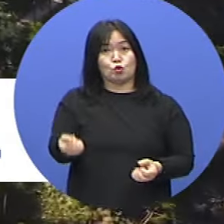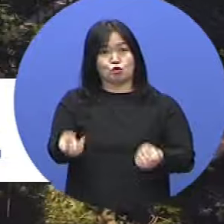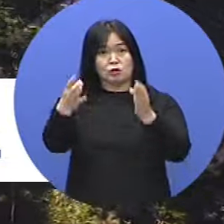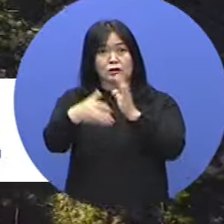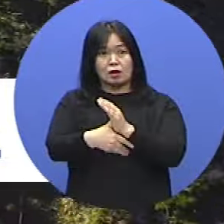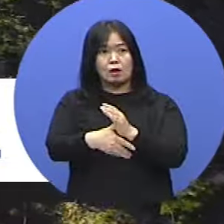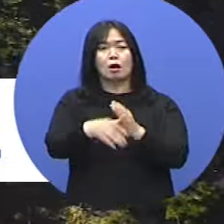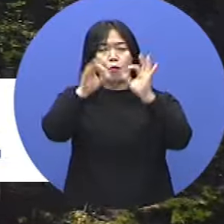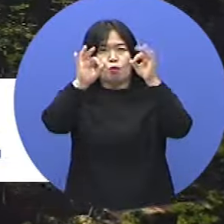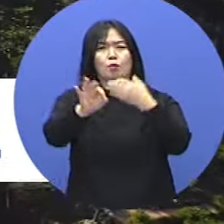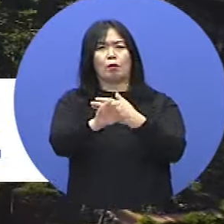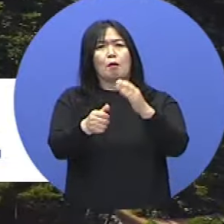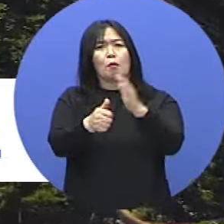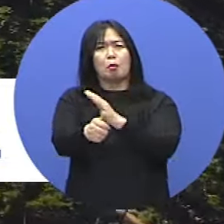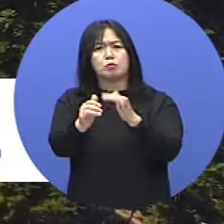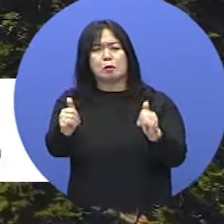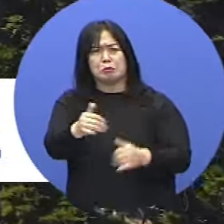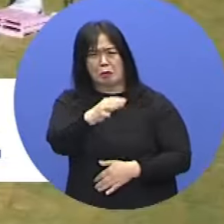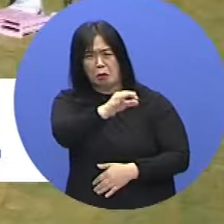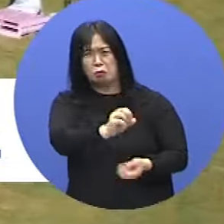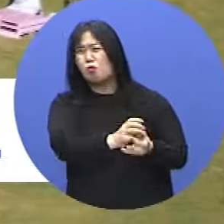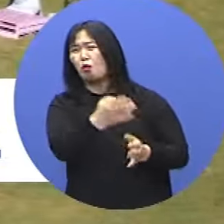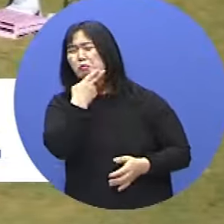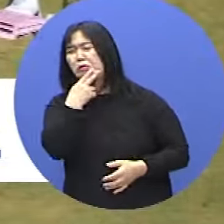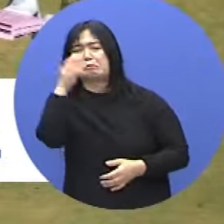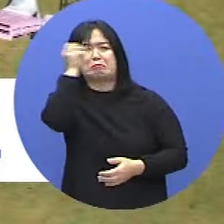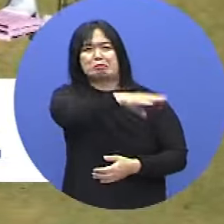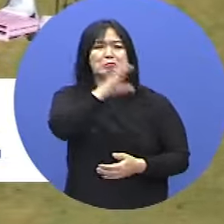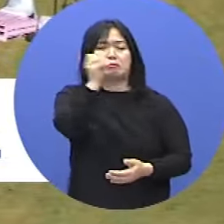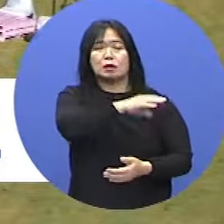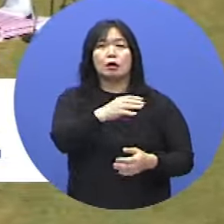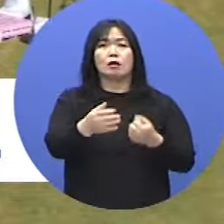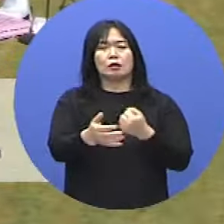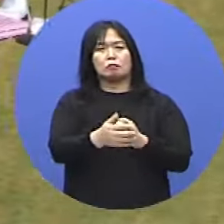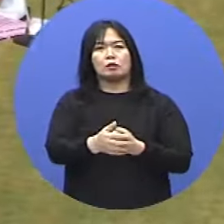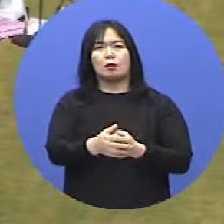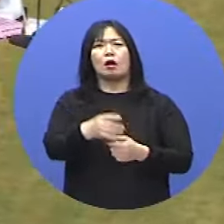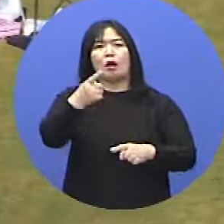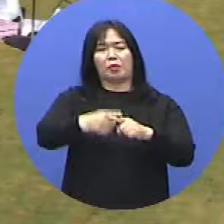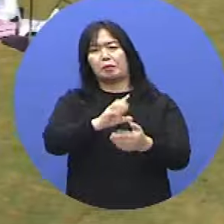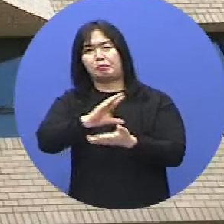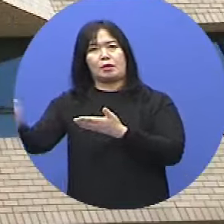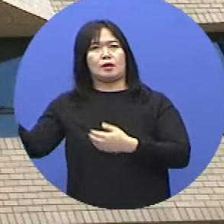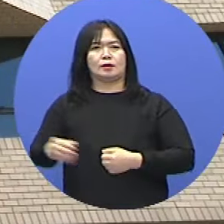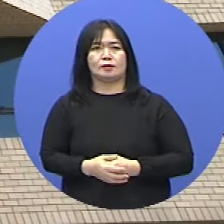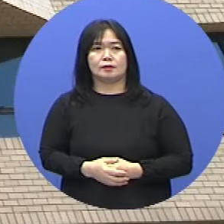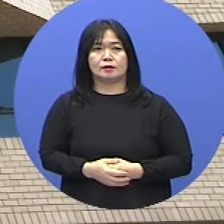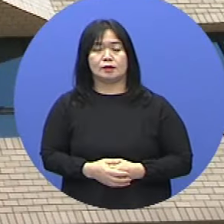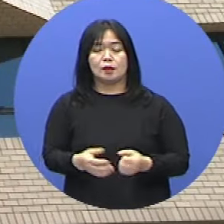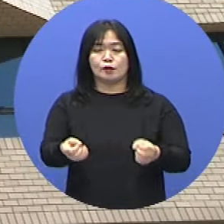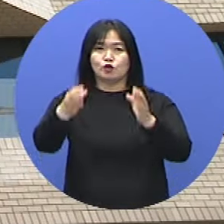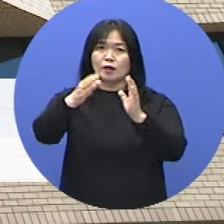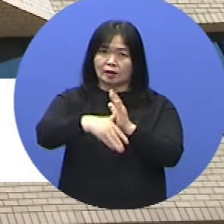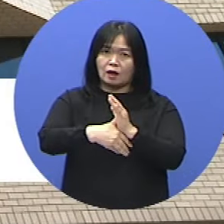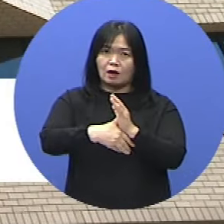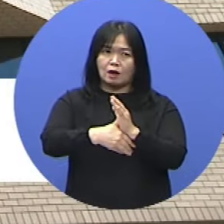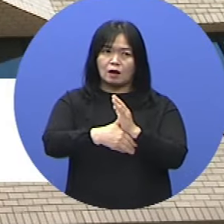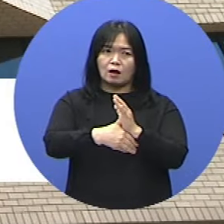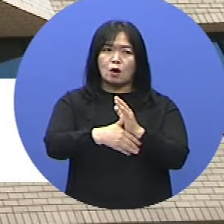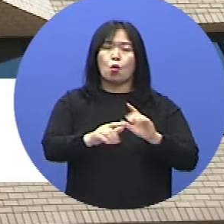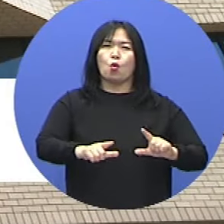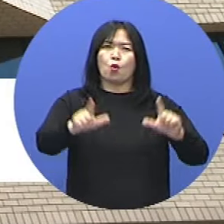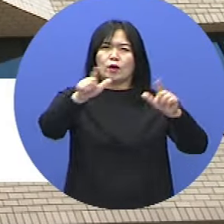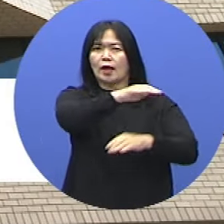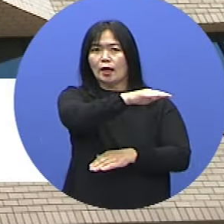늦어지는 바람에 방문객이 3만 명이나 줄어 축제시기 조정을 고민하고 있습니다 축제 시기를 개화 시기가 이제